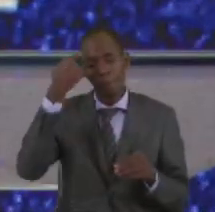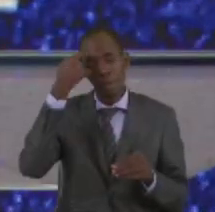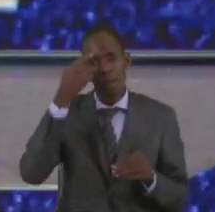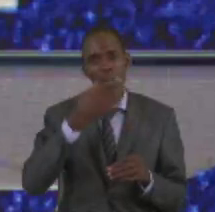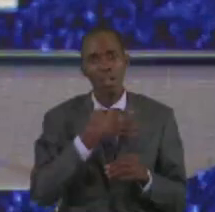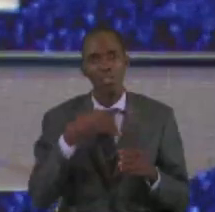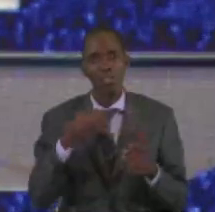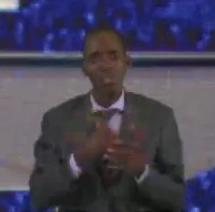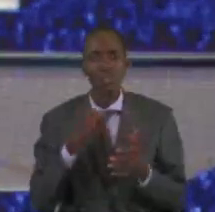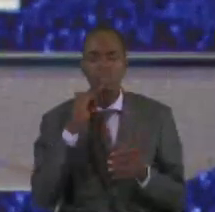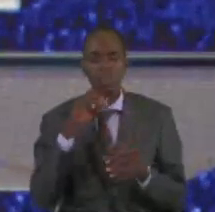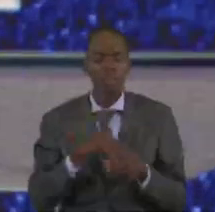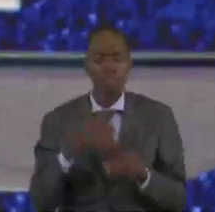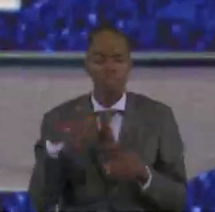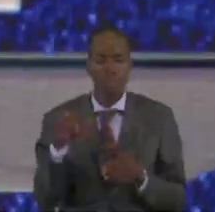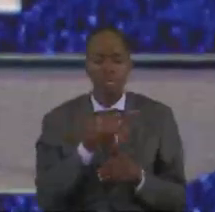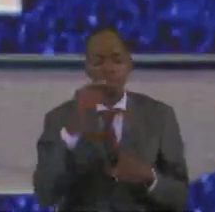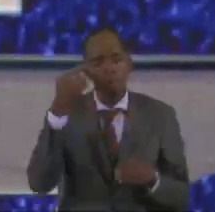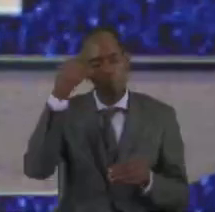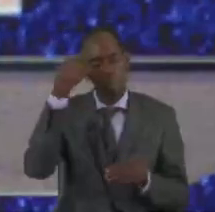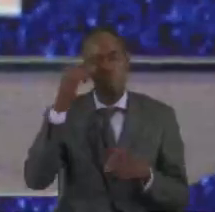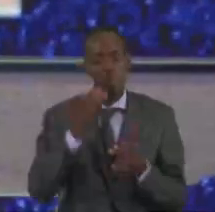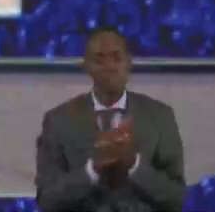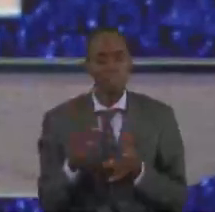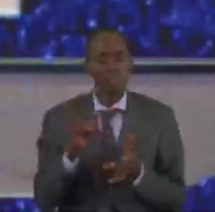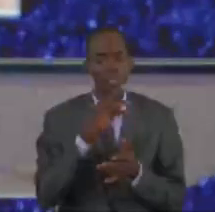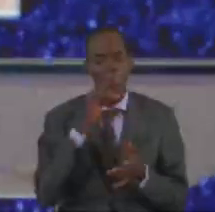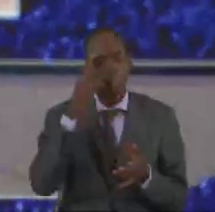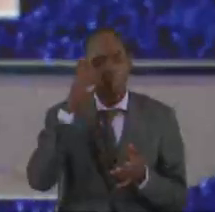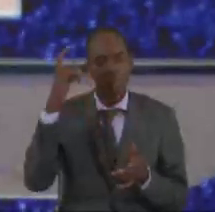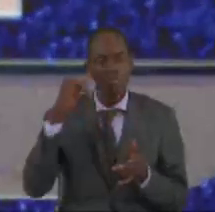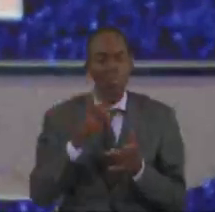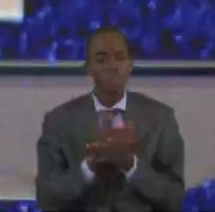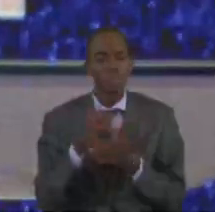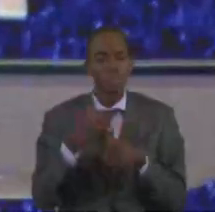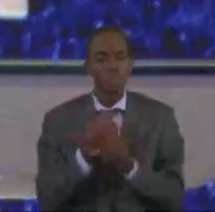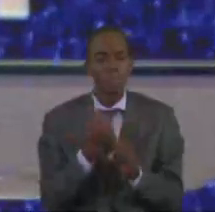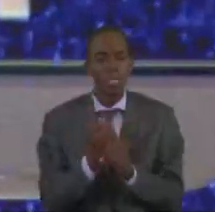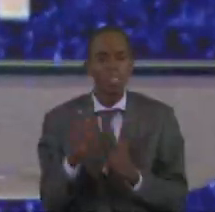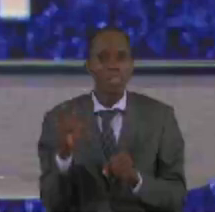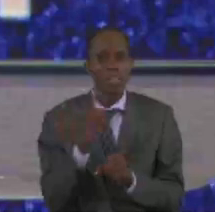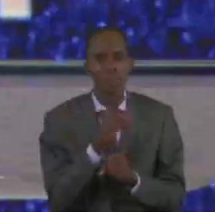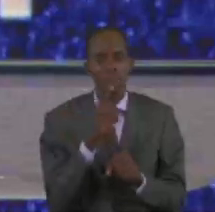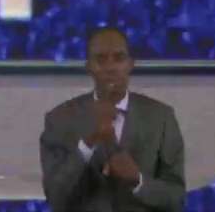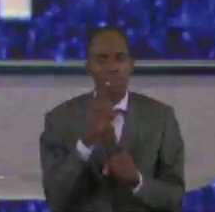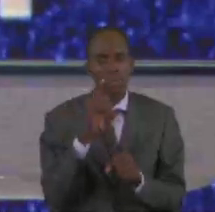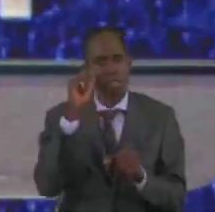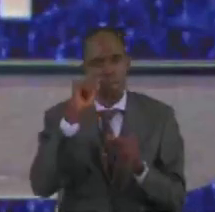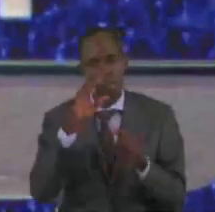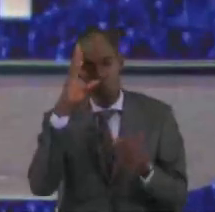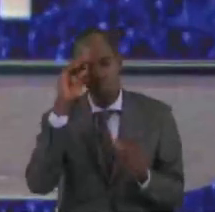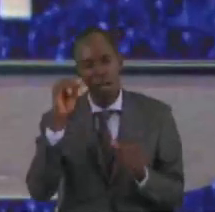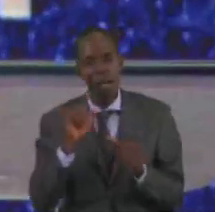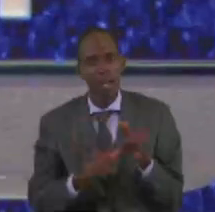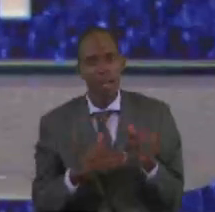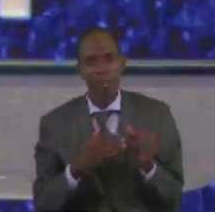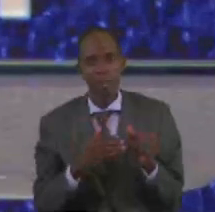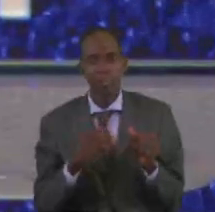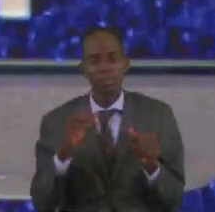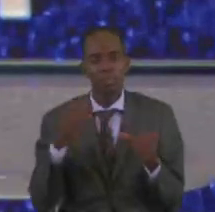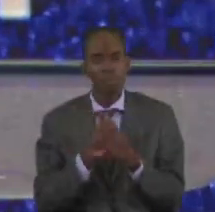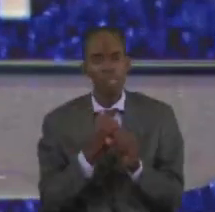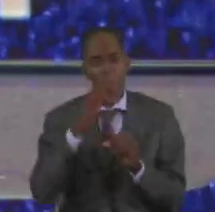et c'est leur pensée, leur affection, alors qu'ils les poussent à faire de l'homme toutes choses et de